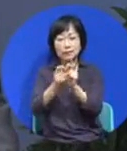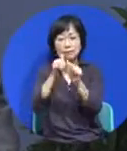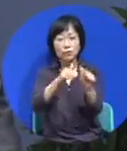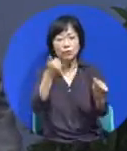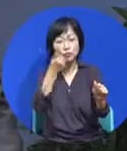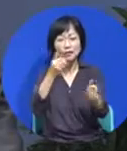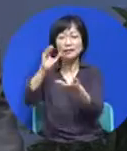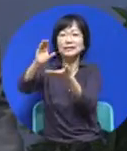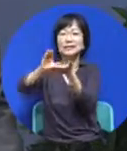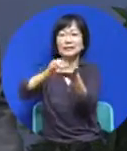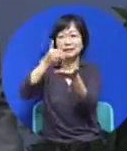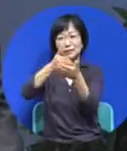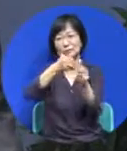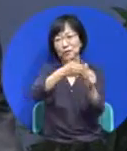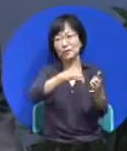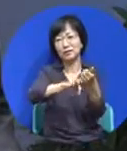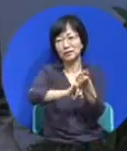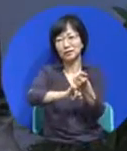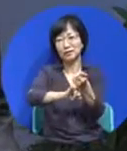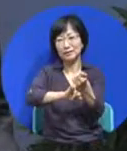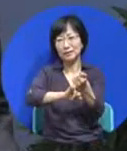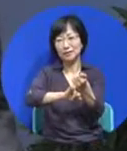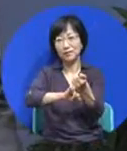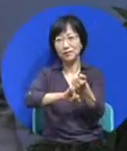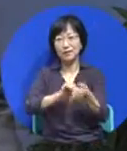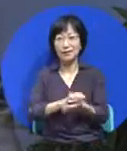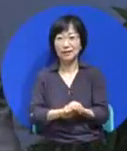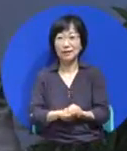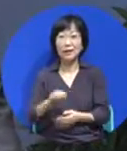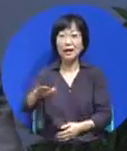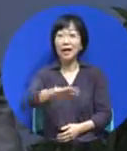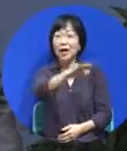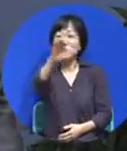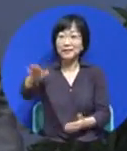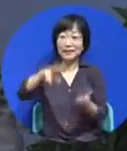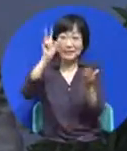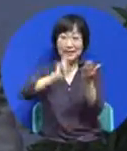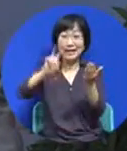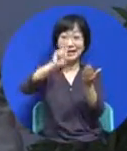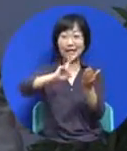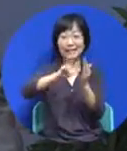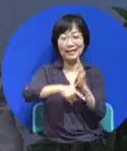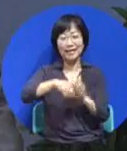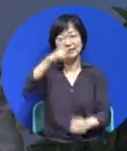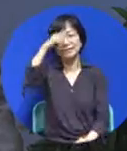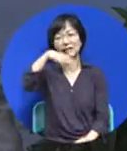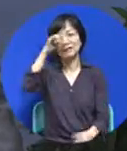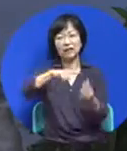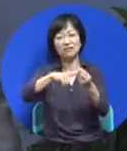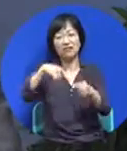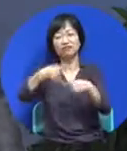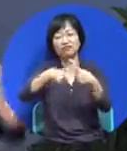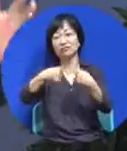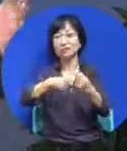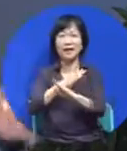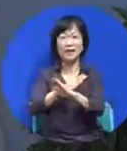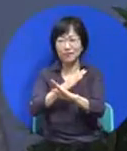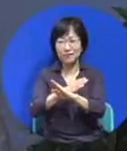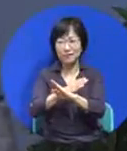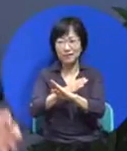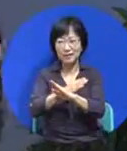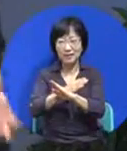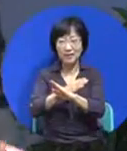is why God sent us Jesus Christ. 찬송도 그냥 부르면 안 돼. 알고 불러야 돼요. Don't just sing your songs. You have to really know the meaning behind the songs. 오늘 우리 예배